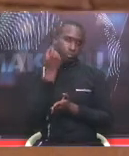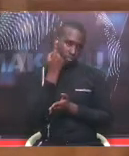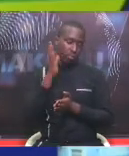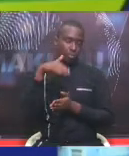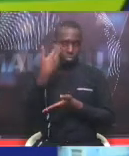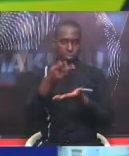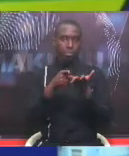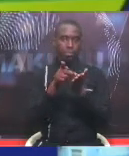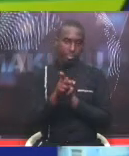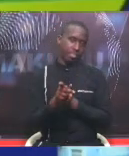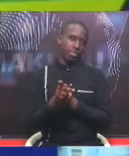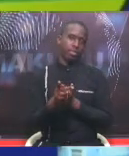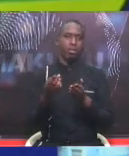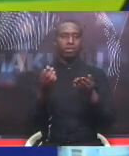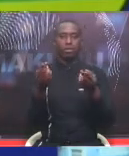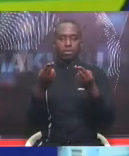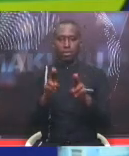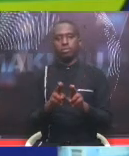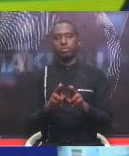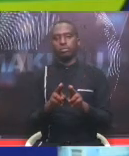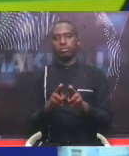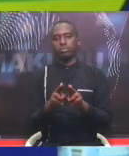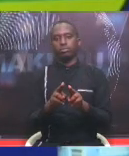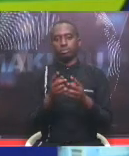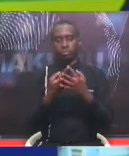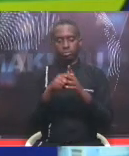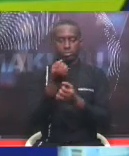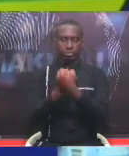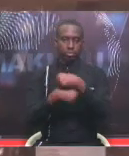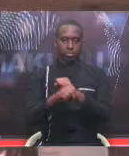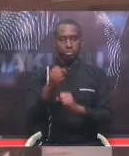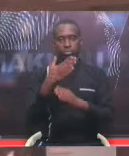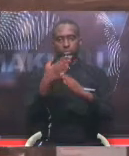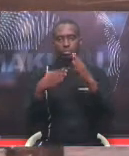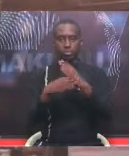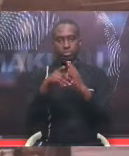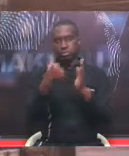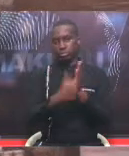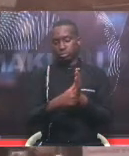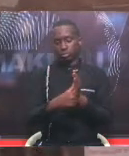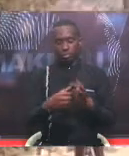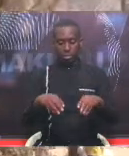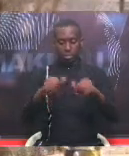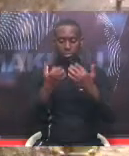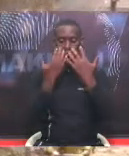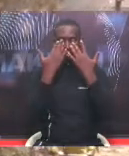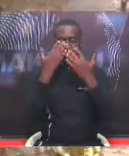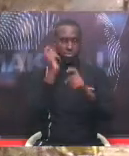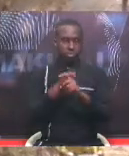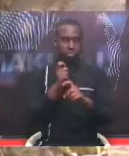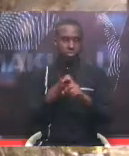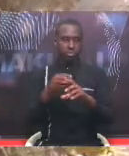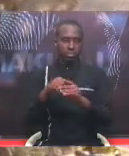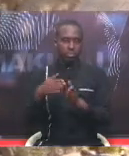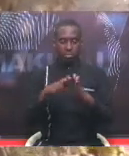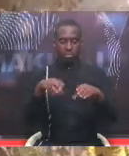yo kwishyura hazakurikiraho gutangira ibikorwa byo kubaka. Iki kibazo cy'ivumbi rikabije mu mihanda y'ibitaka yo muri